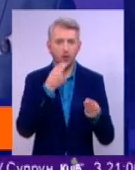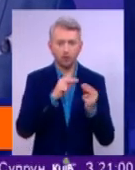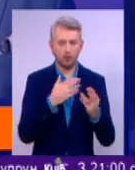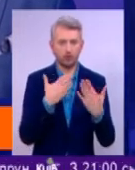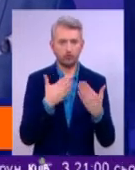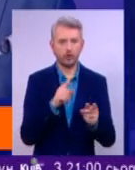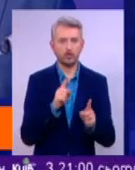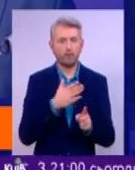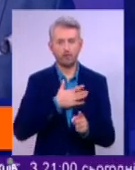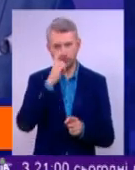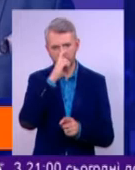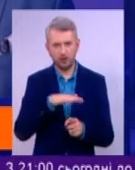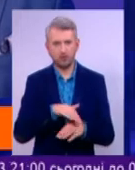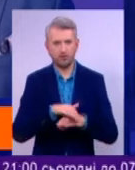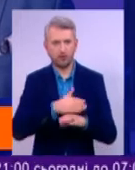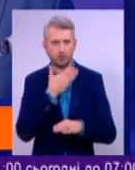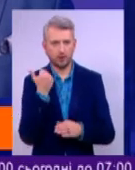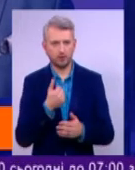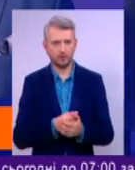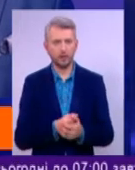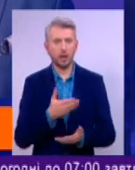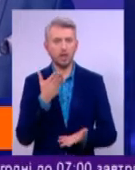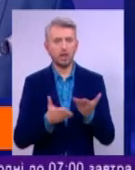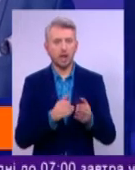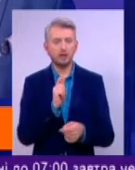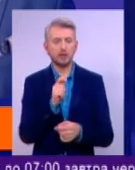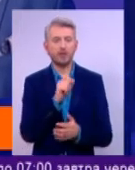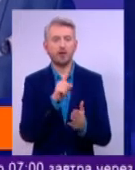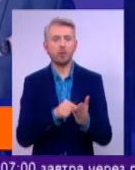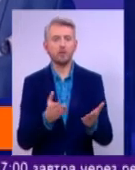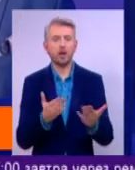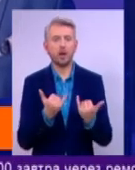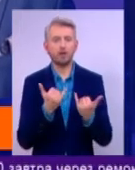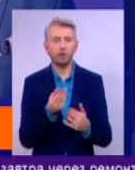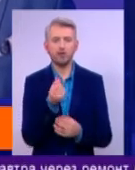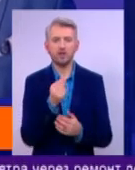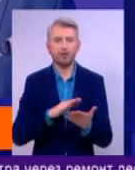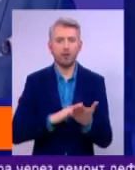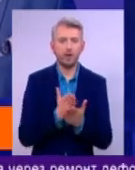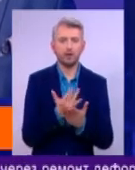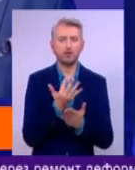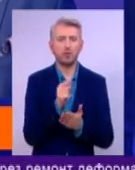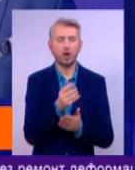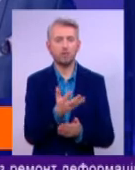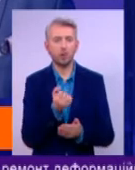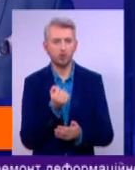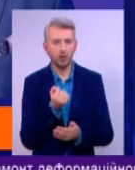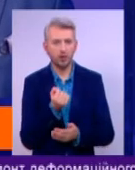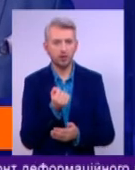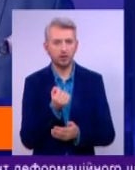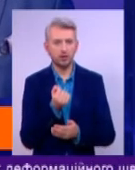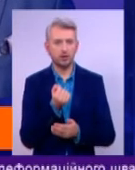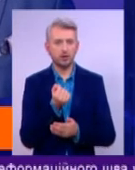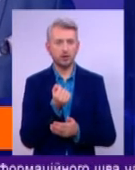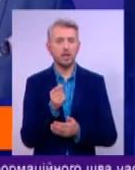стране априори нет. Если задать вопрос, какая сегодня ценовая политика, сколько они получают,